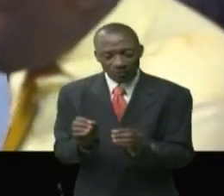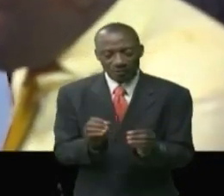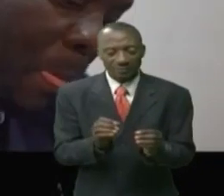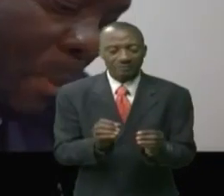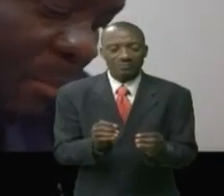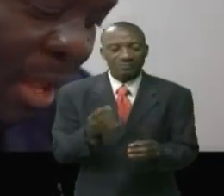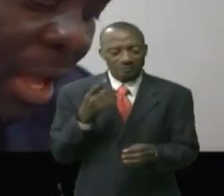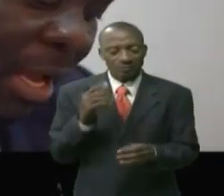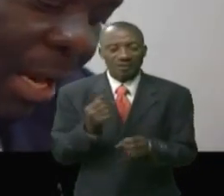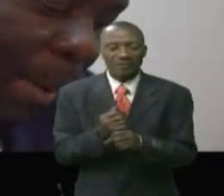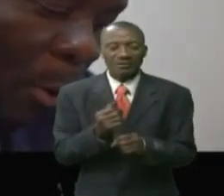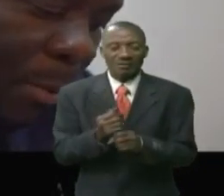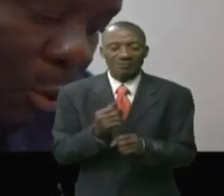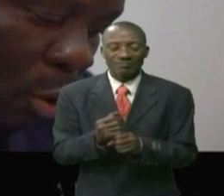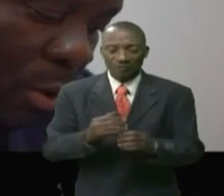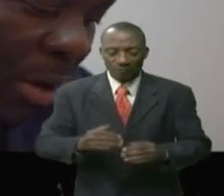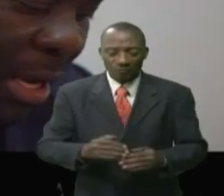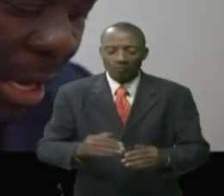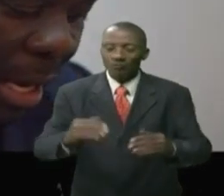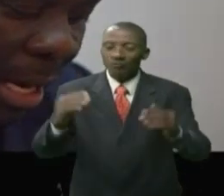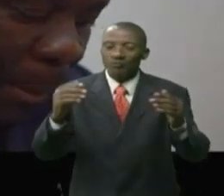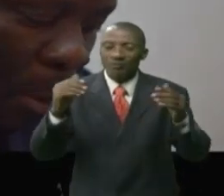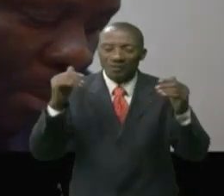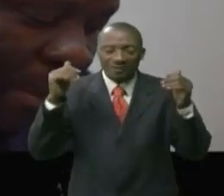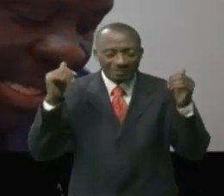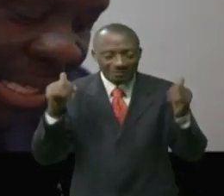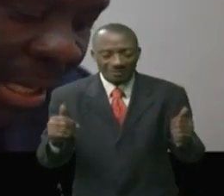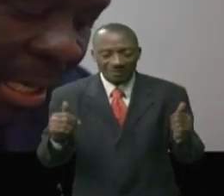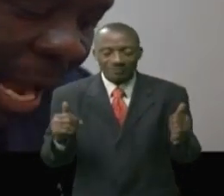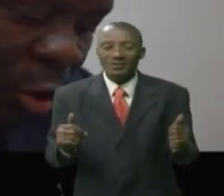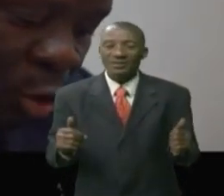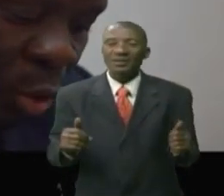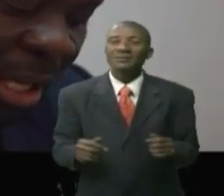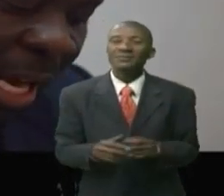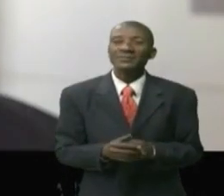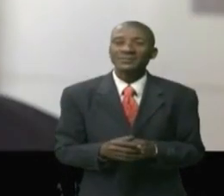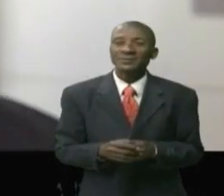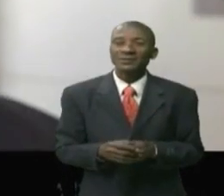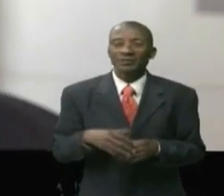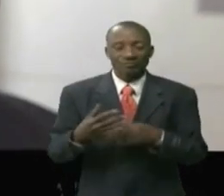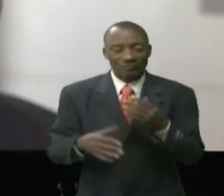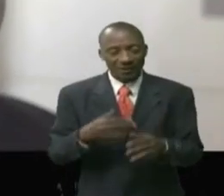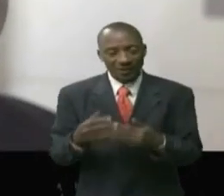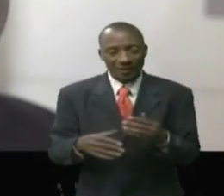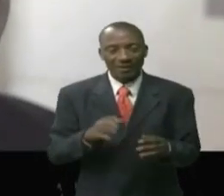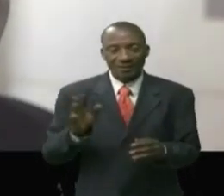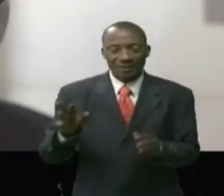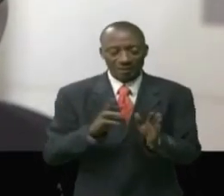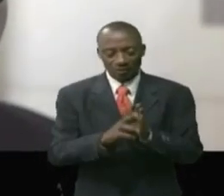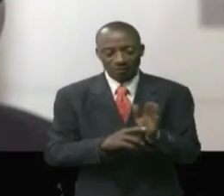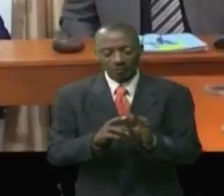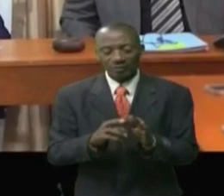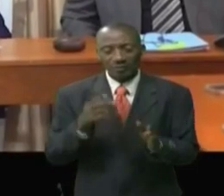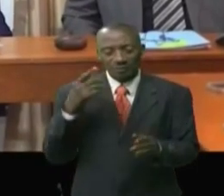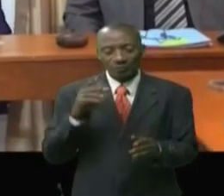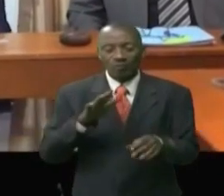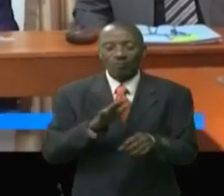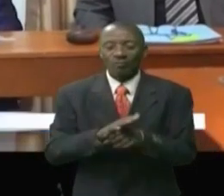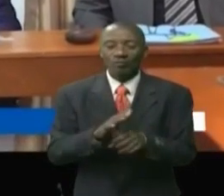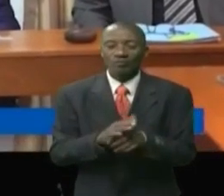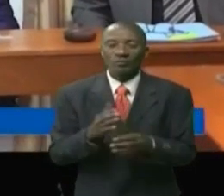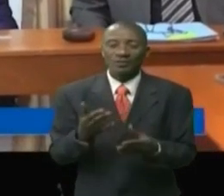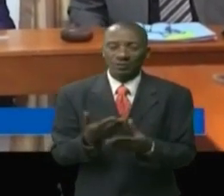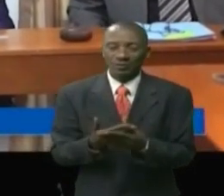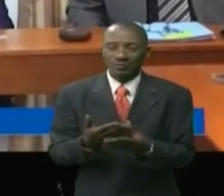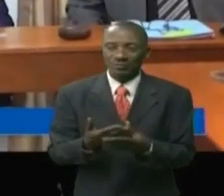va permettre à l'IGC de jouer pleinement son rôle de réaliser des documents cartographique notamment des